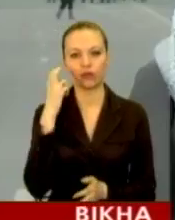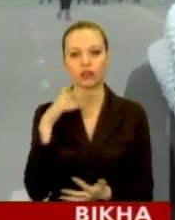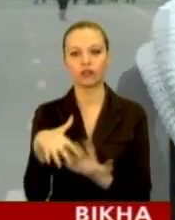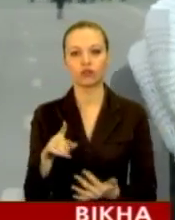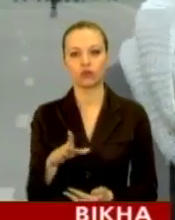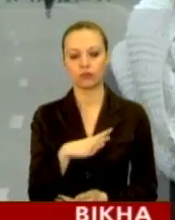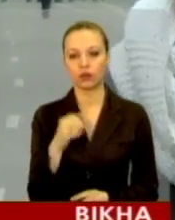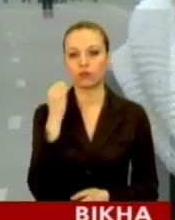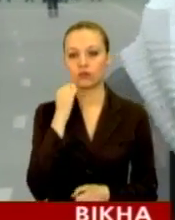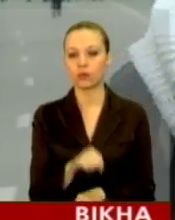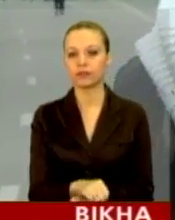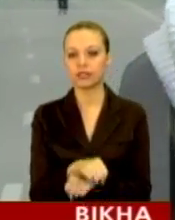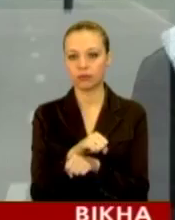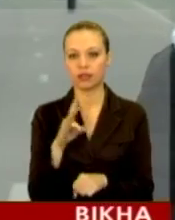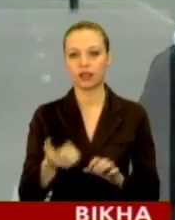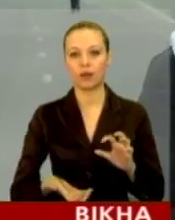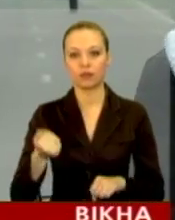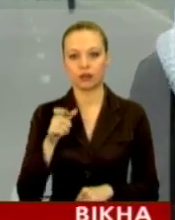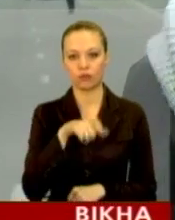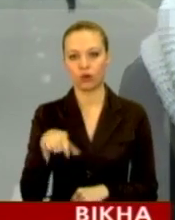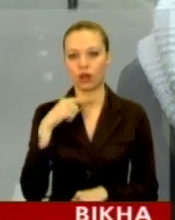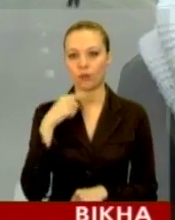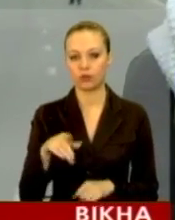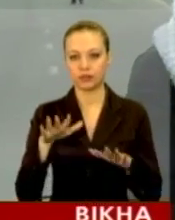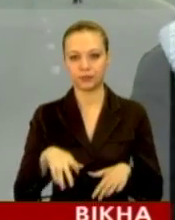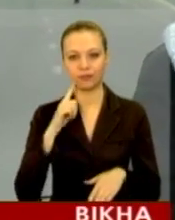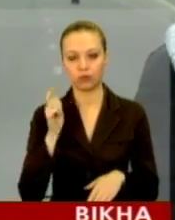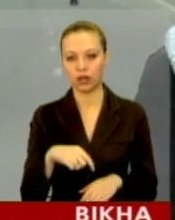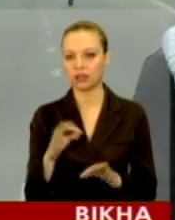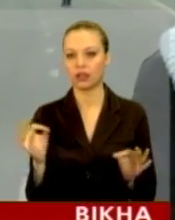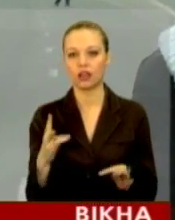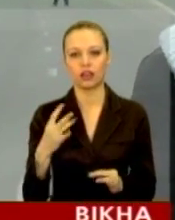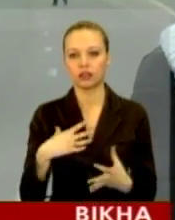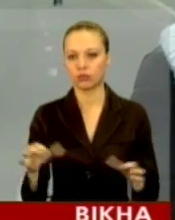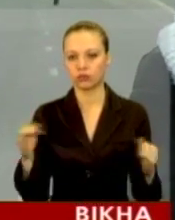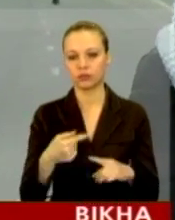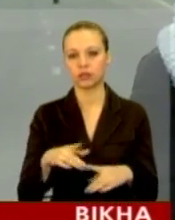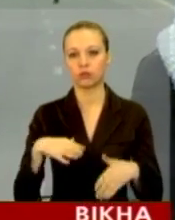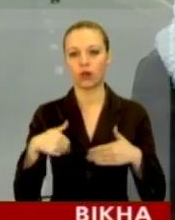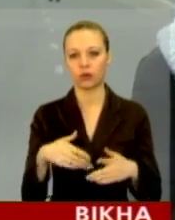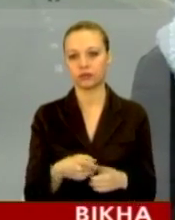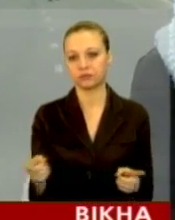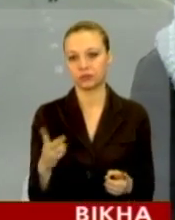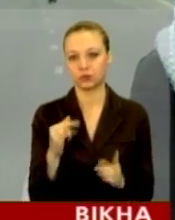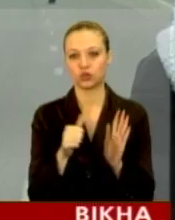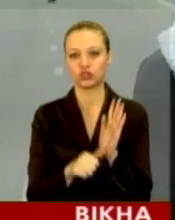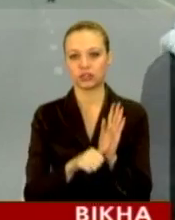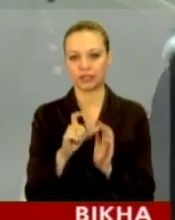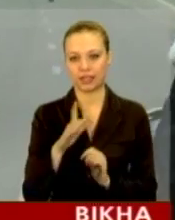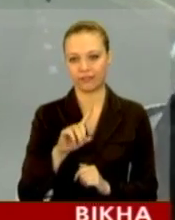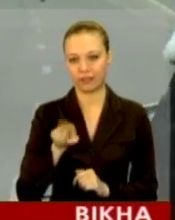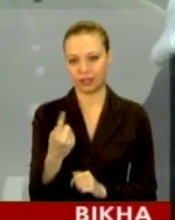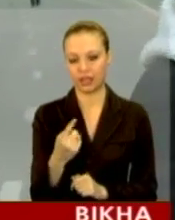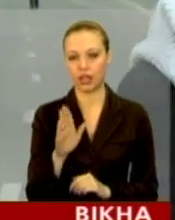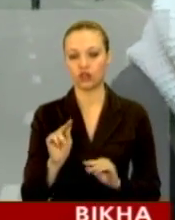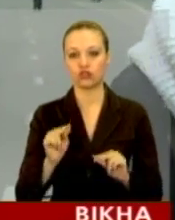відбувалося. Московський мітинг на підтримку громадян Росії в Україні ніде не збирався. Це була хода, яка тривала всього 60 хвилин.